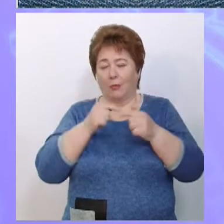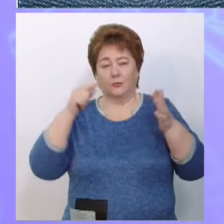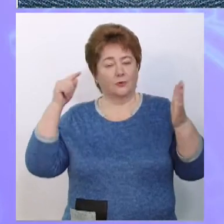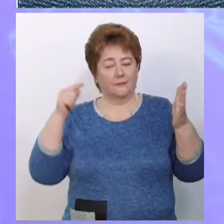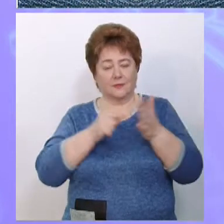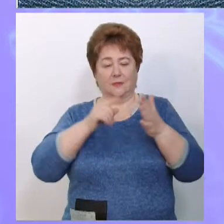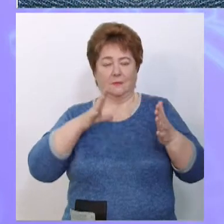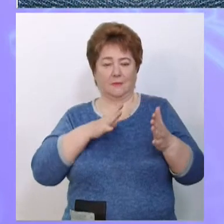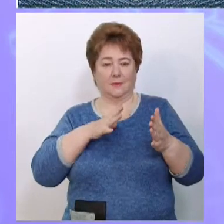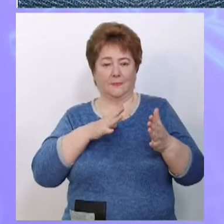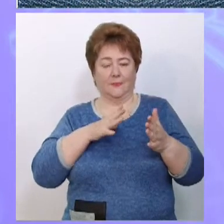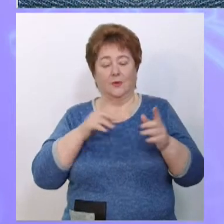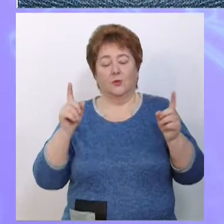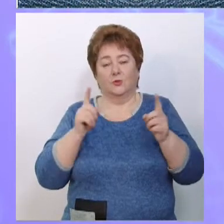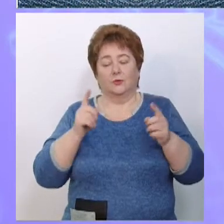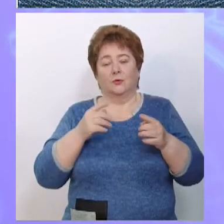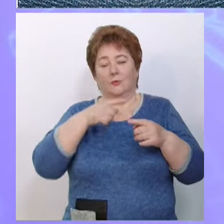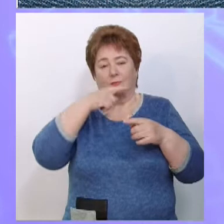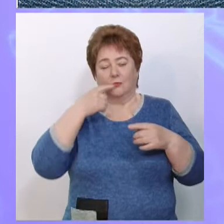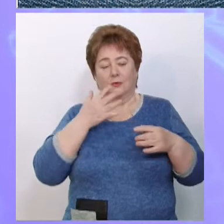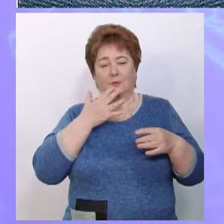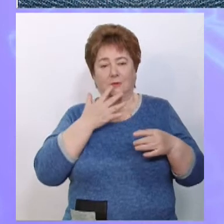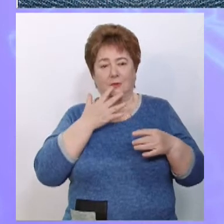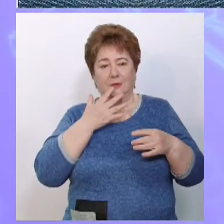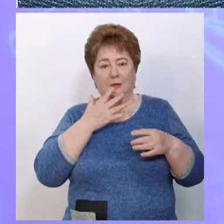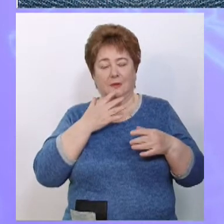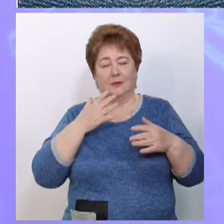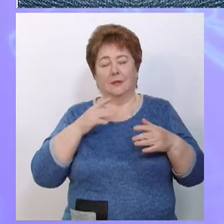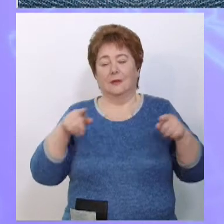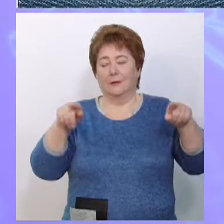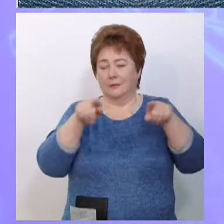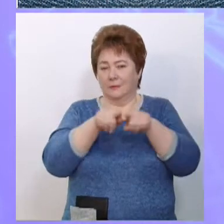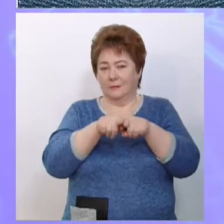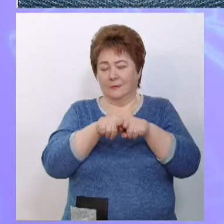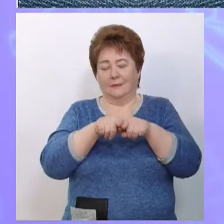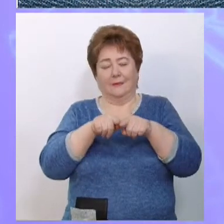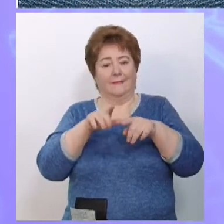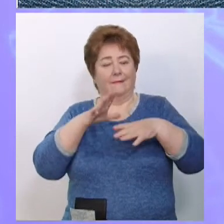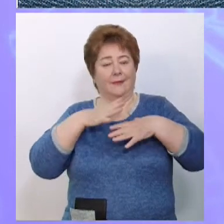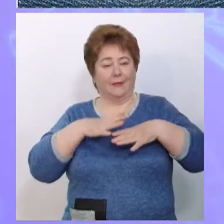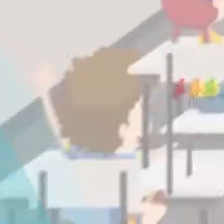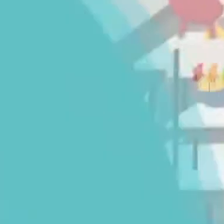цель попала, чтобы в русском языке равных не было тебе.